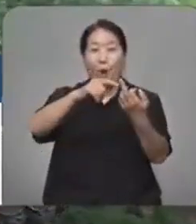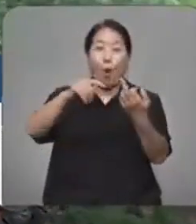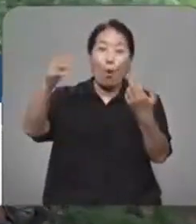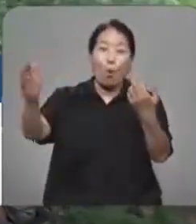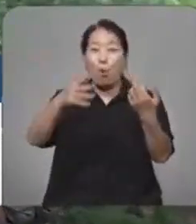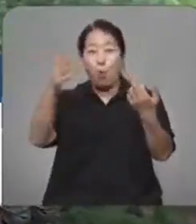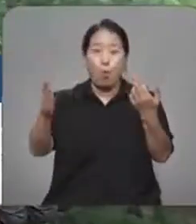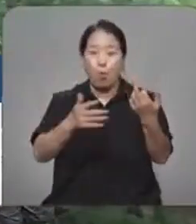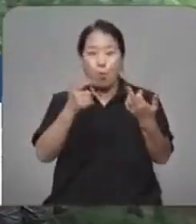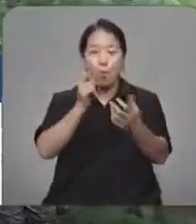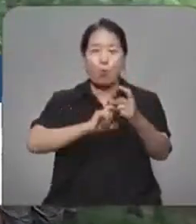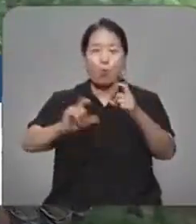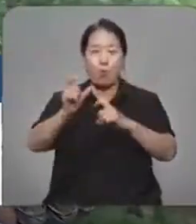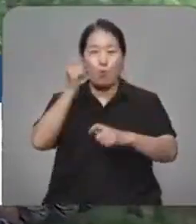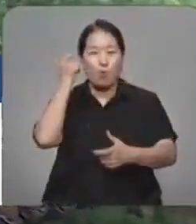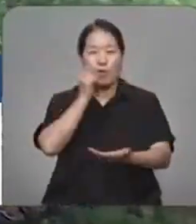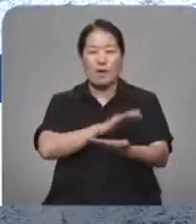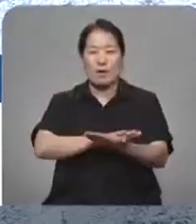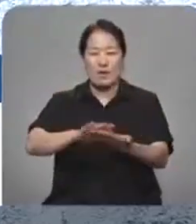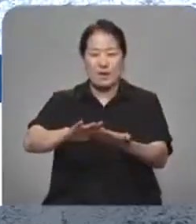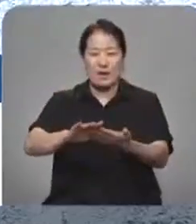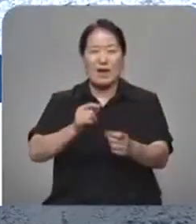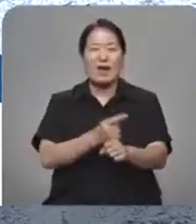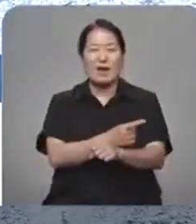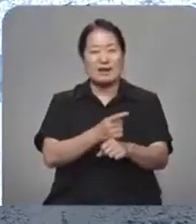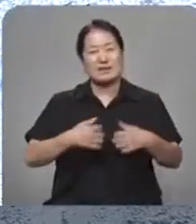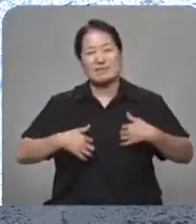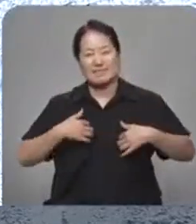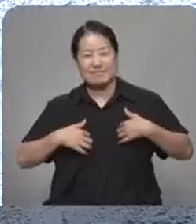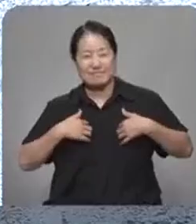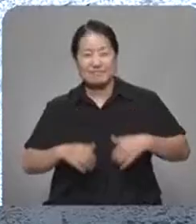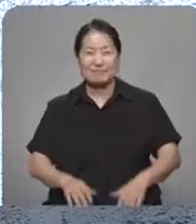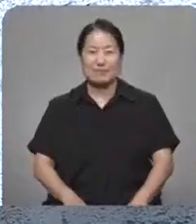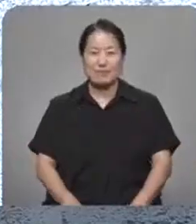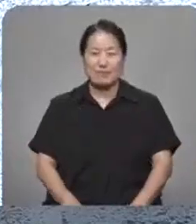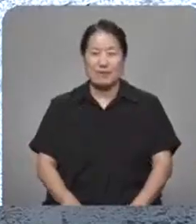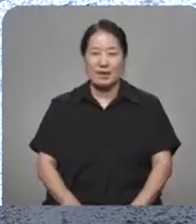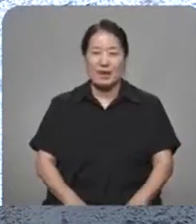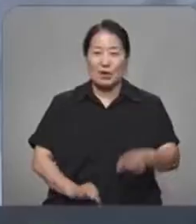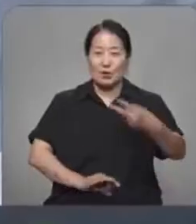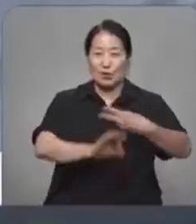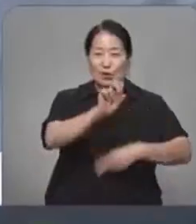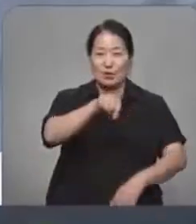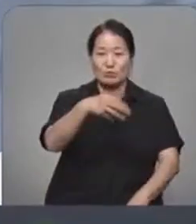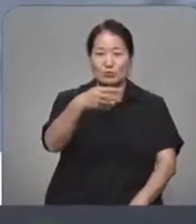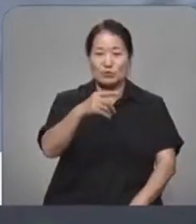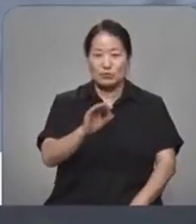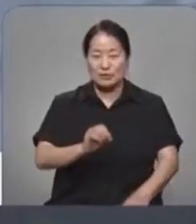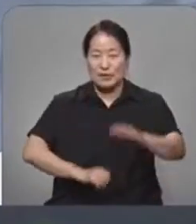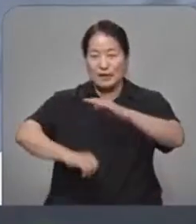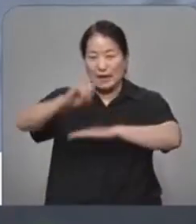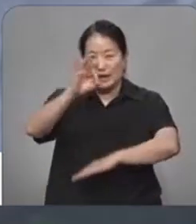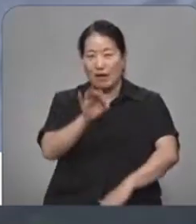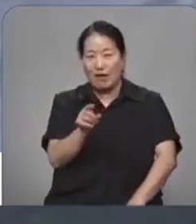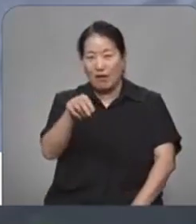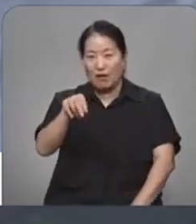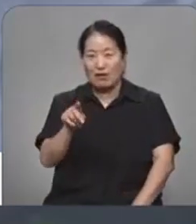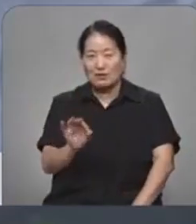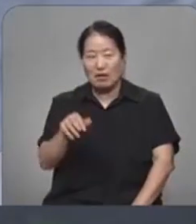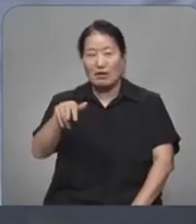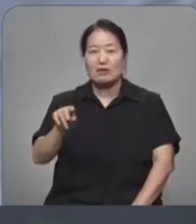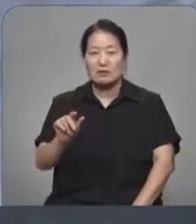정도예요. 너무 좋아서 한 시간 놀았어요. 거기서. 동해 무릉계곡과 양양 어성전, 정선 한골